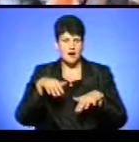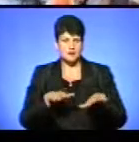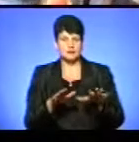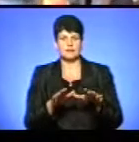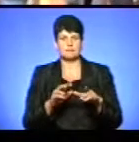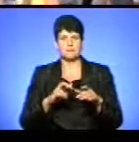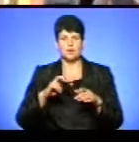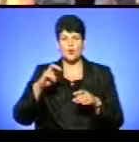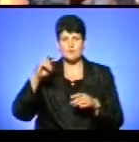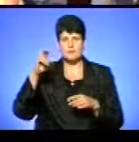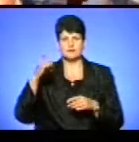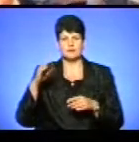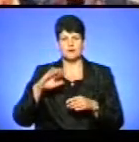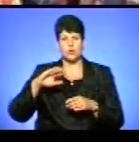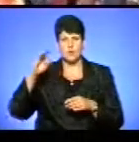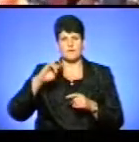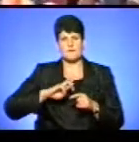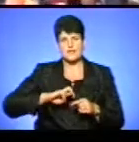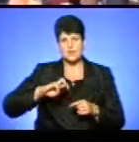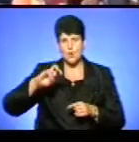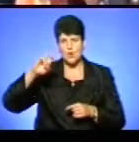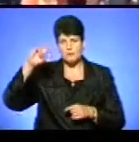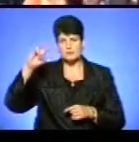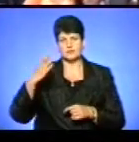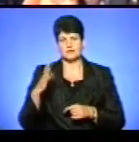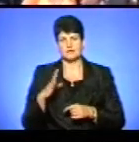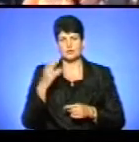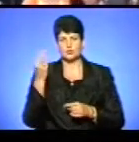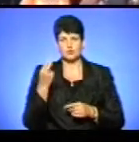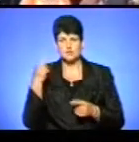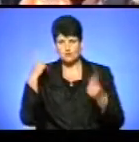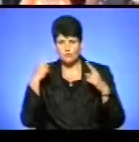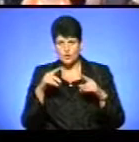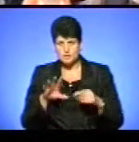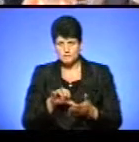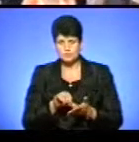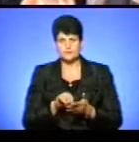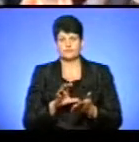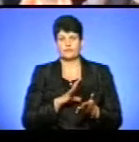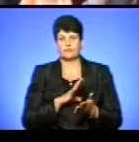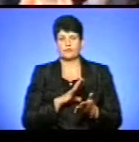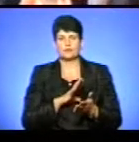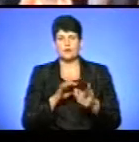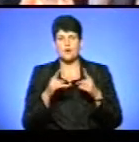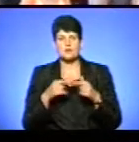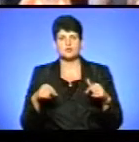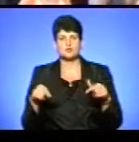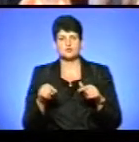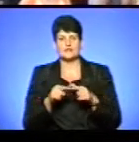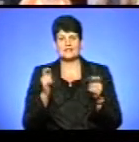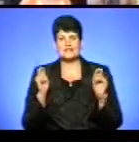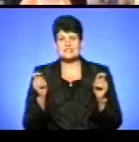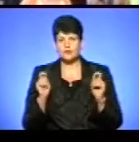полонини, входило підйомники, входила художня творчість. Вони організовували